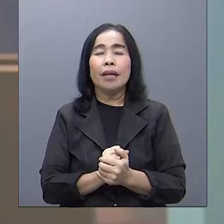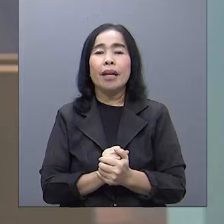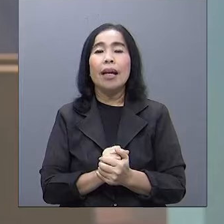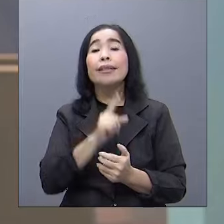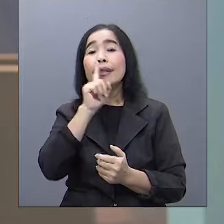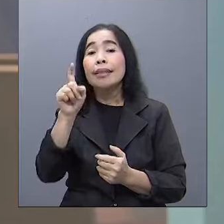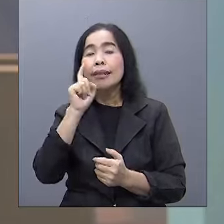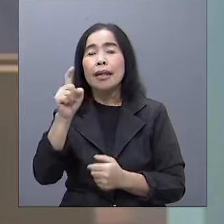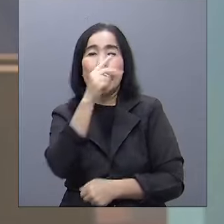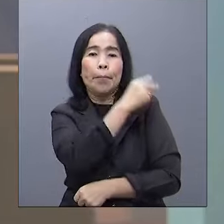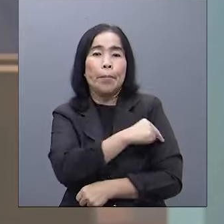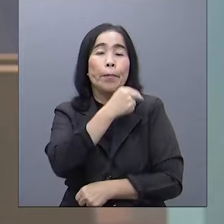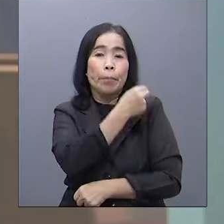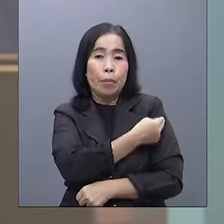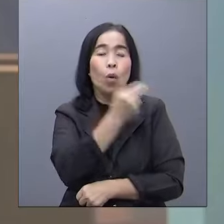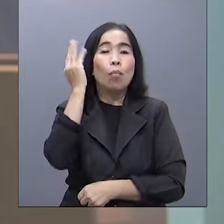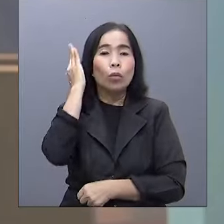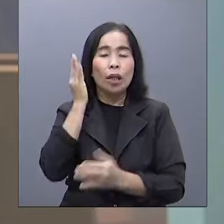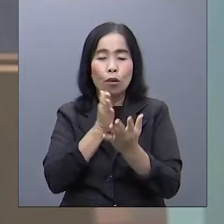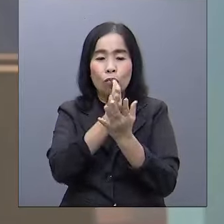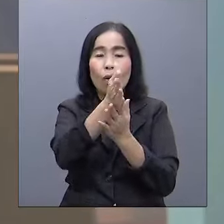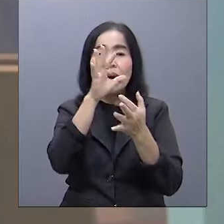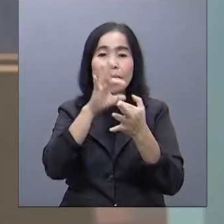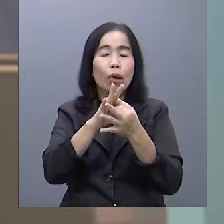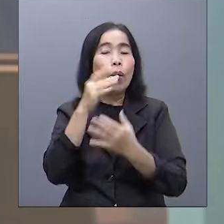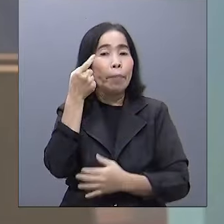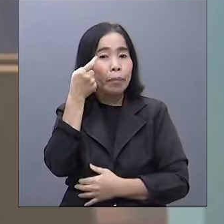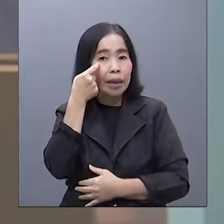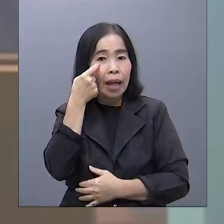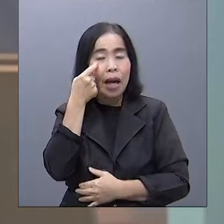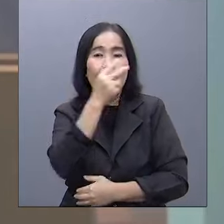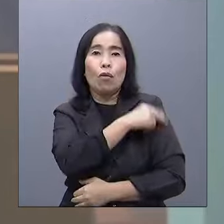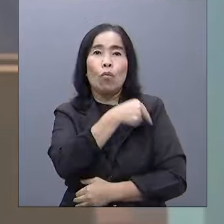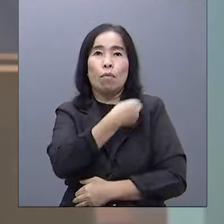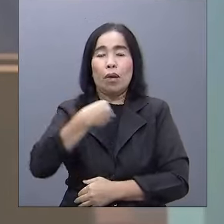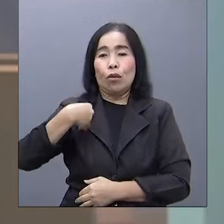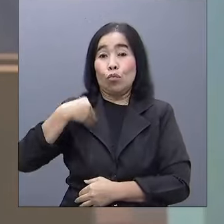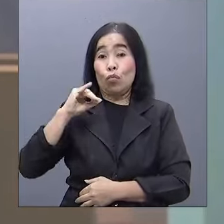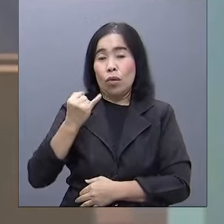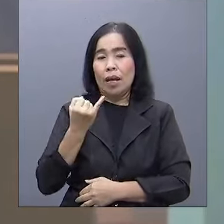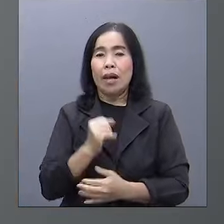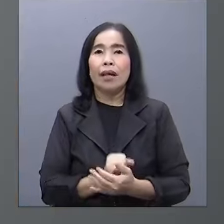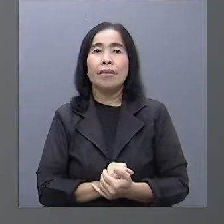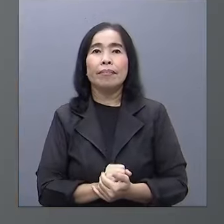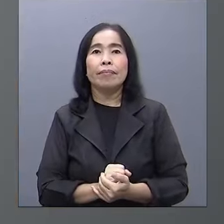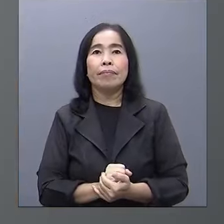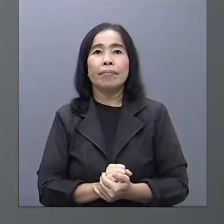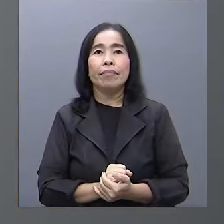พทย์ปันธนารัตน์กสิวัฒน์แพทย์เฉพาะทางด้านจักษุวิทยาโรงพยาบาลจุฬาภรณ์มีคำตอบมาฝากค่ะ